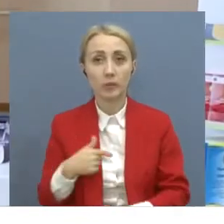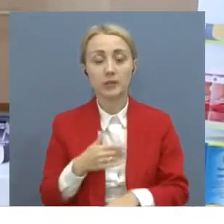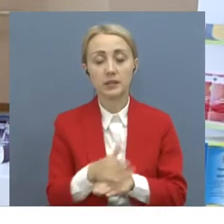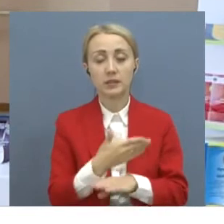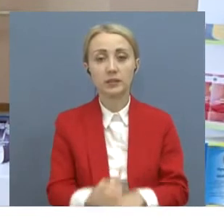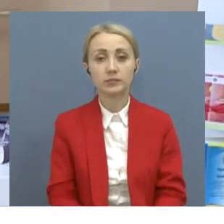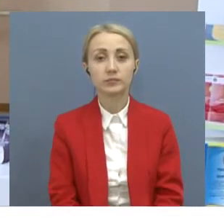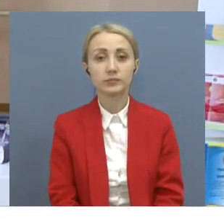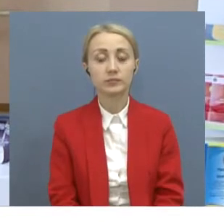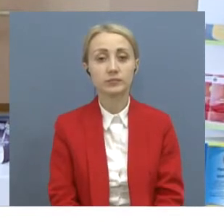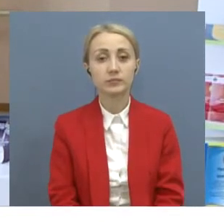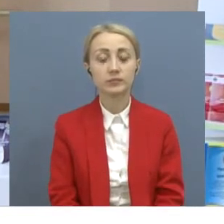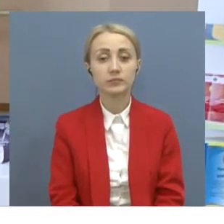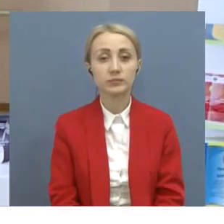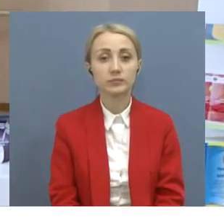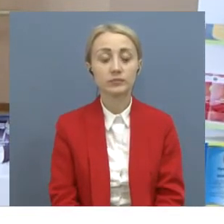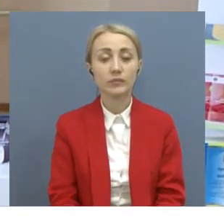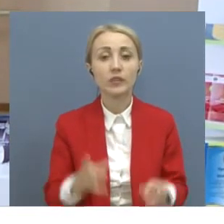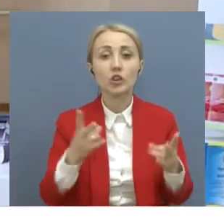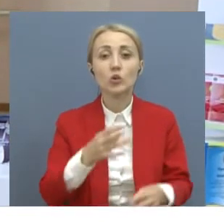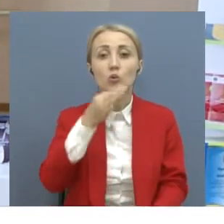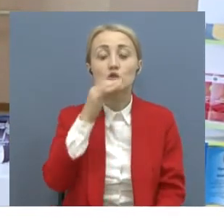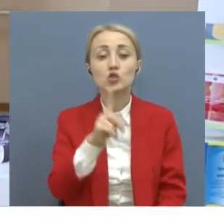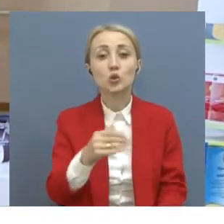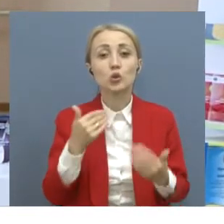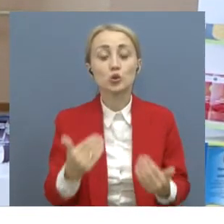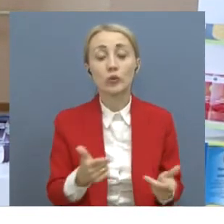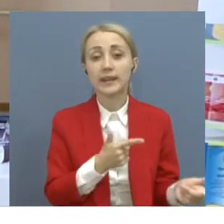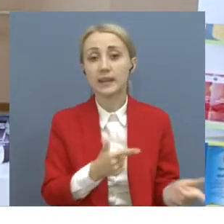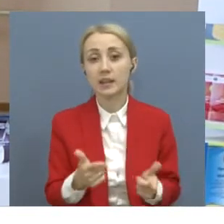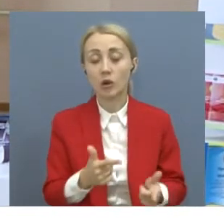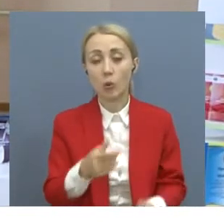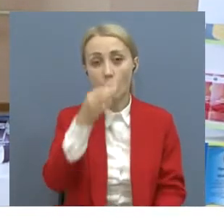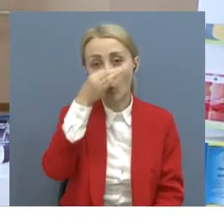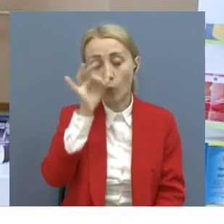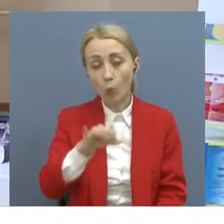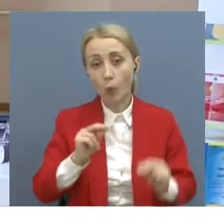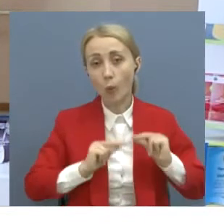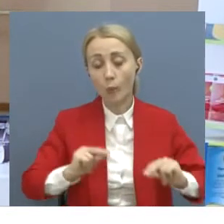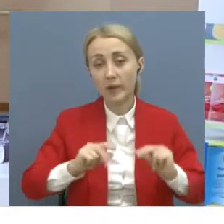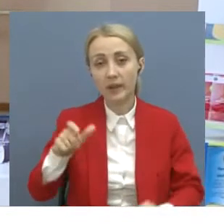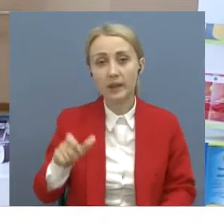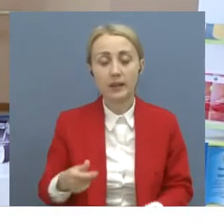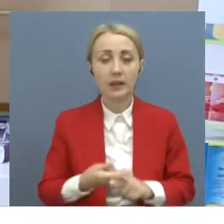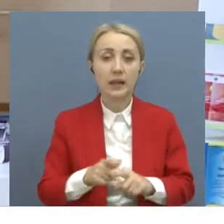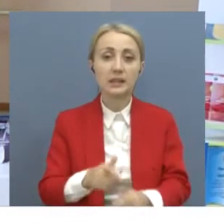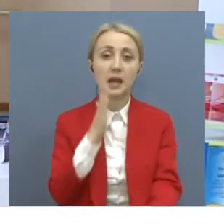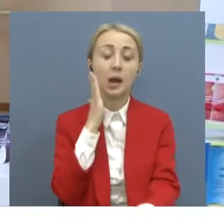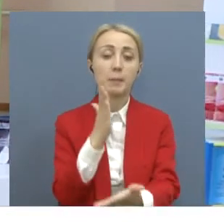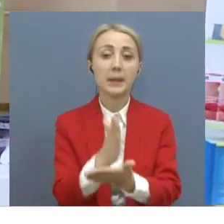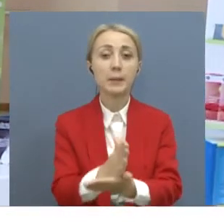беруде Абайдың тұлғаларын еске алып, көрсетіп, сол надандықты қазіргі парасаттылыққа, адалдыққа